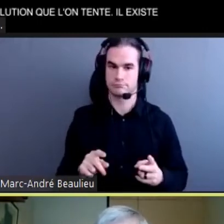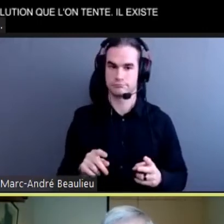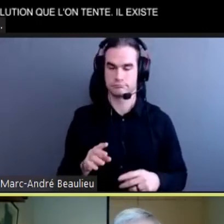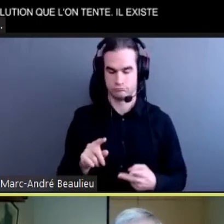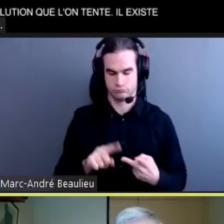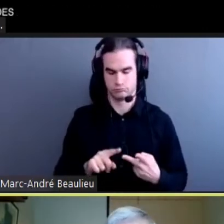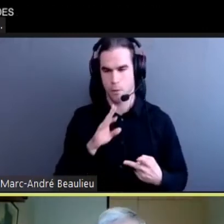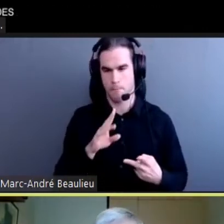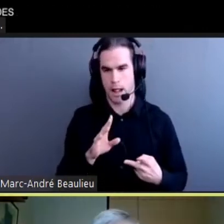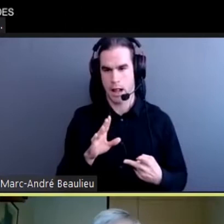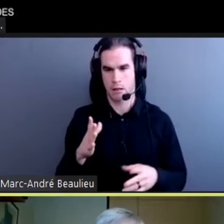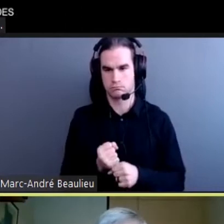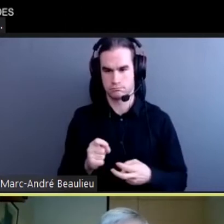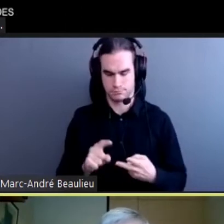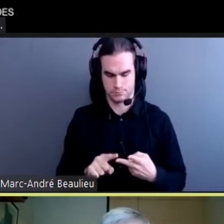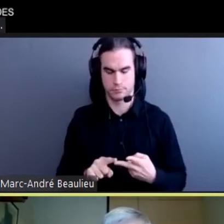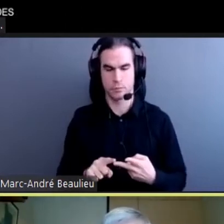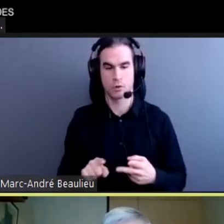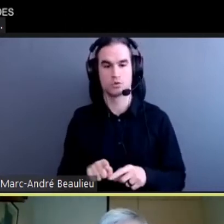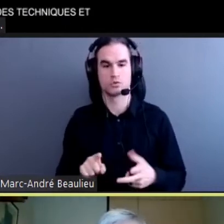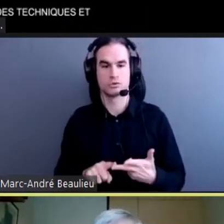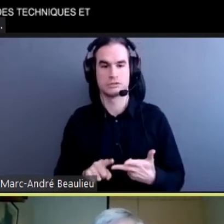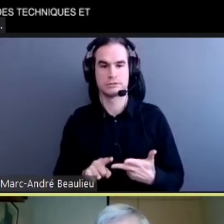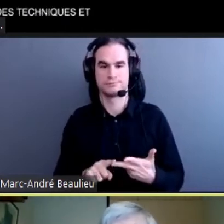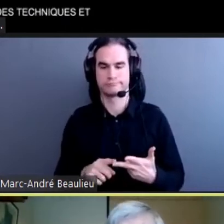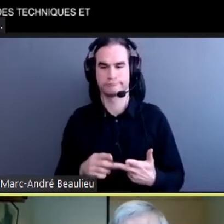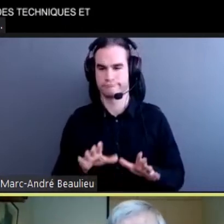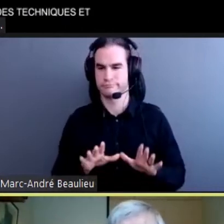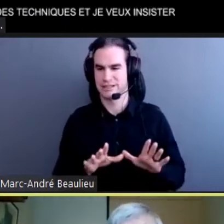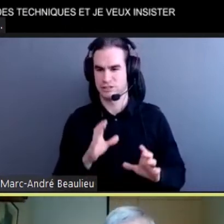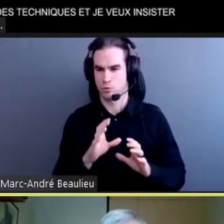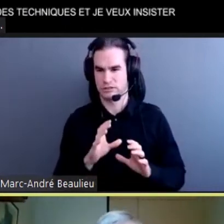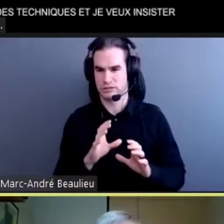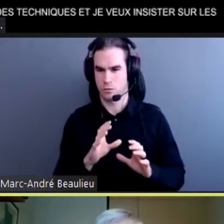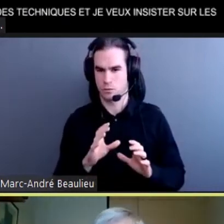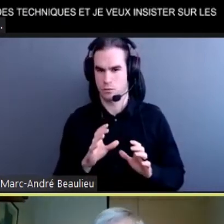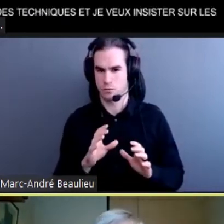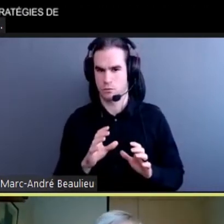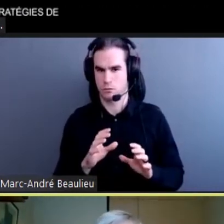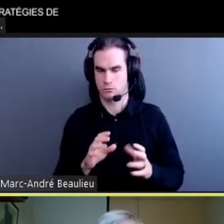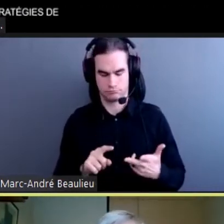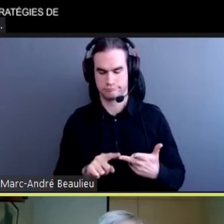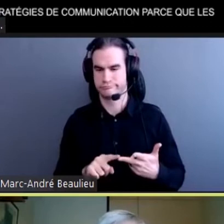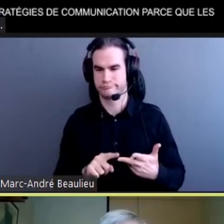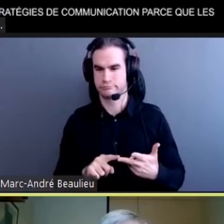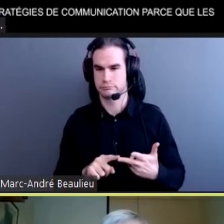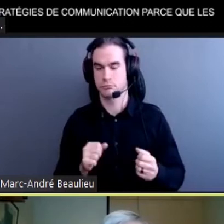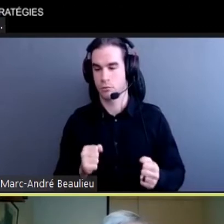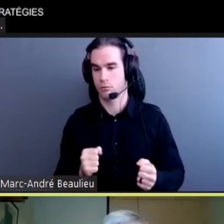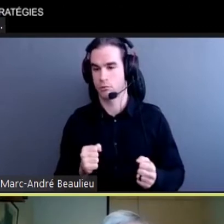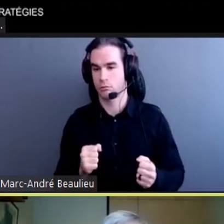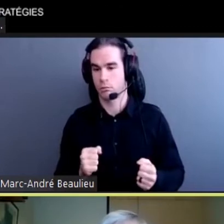de ça rapidement. Et je veux aussi insister beaucoup sur les stratégies de communication parce que les stratégies de communication, ça peut être